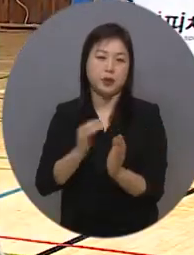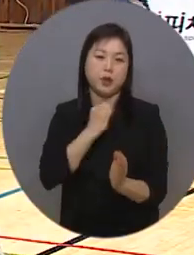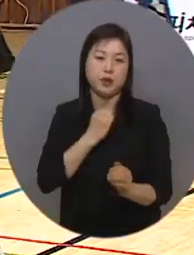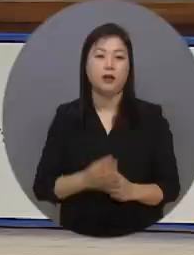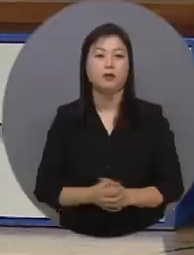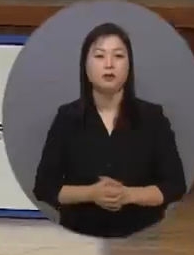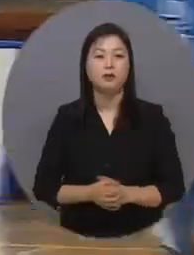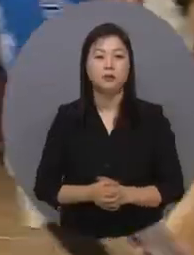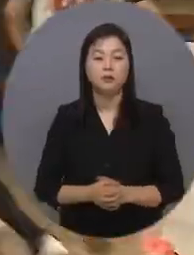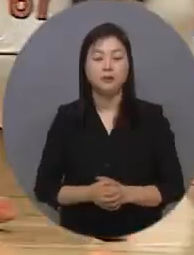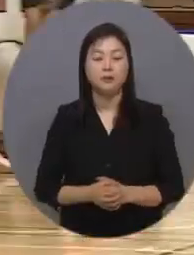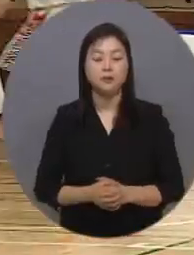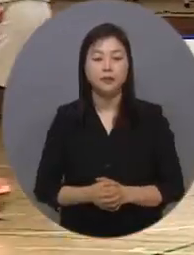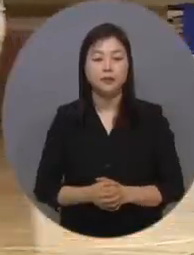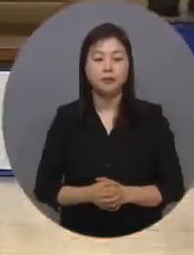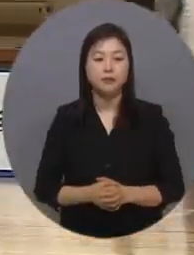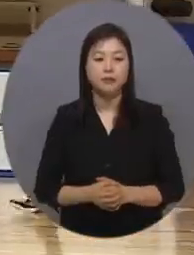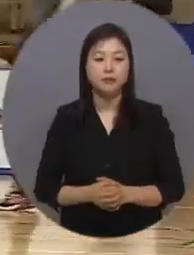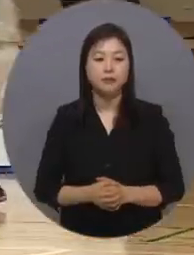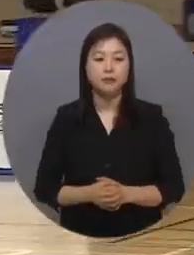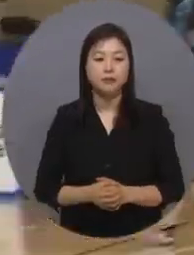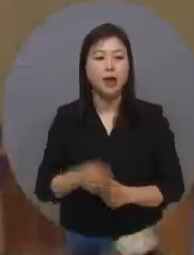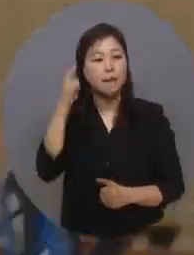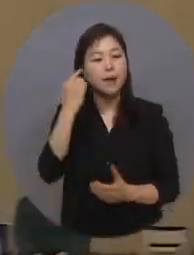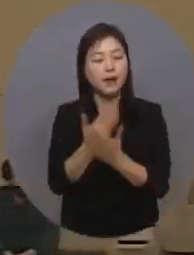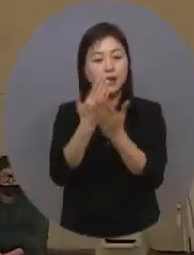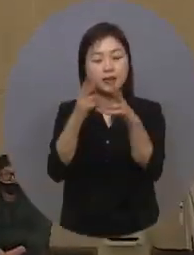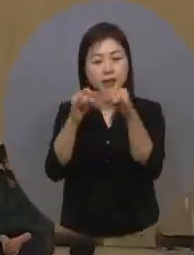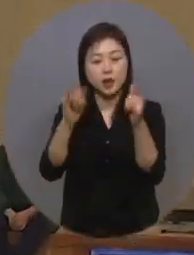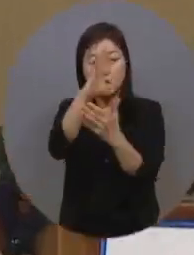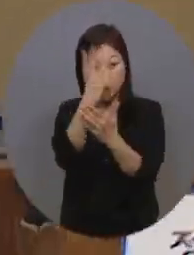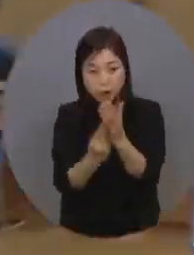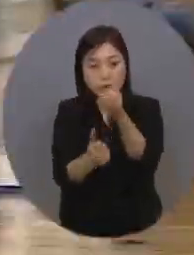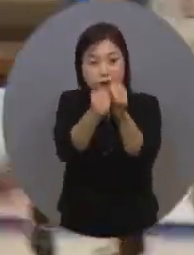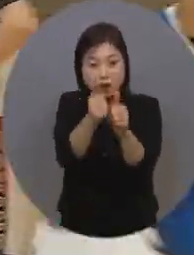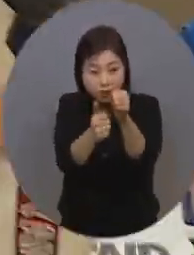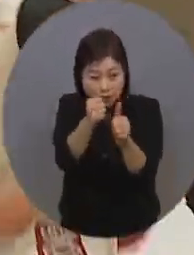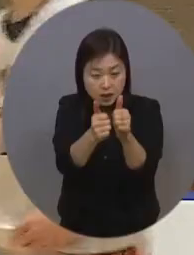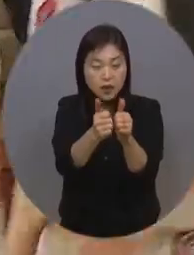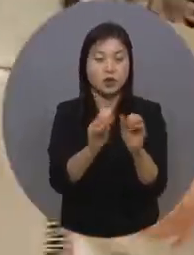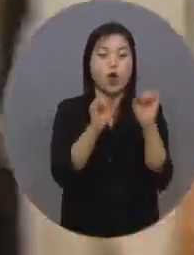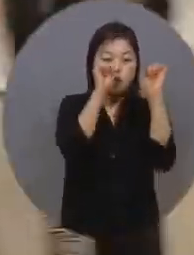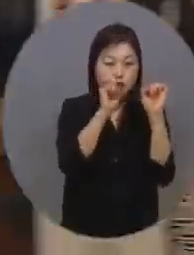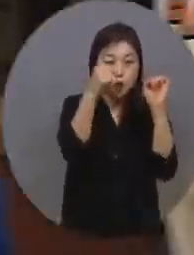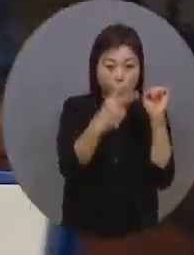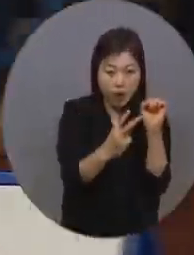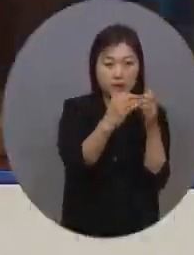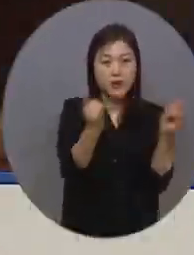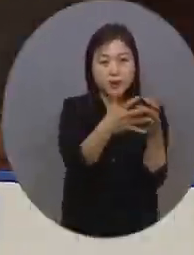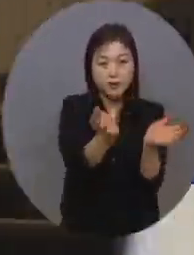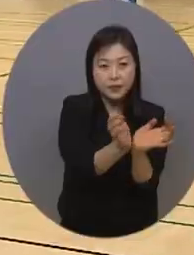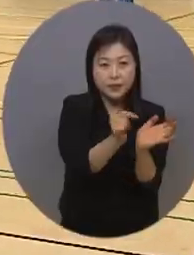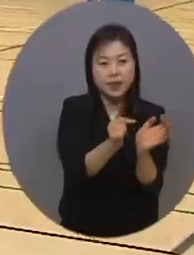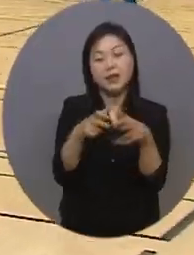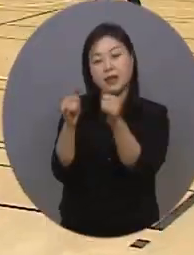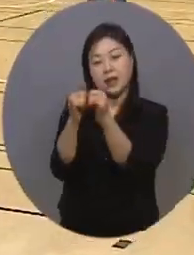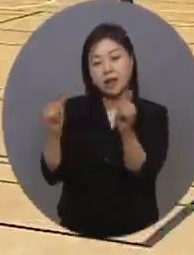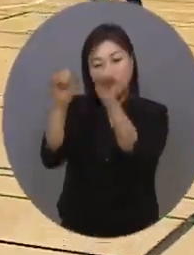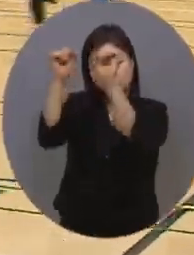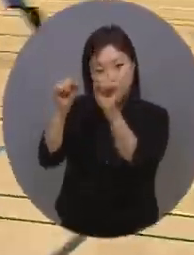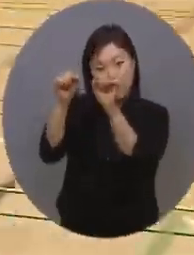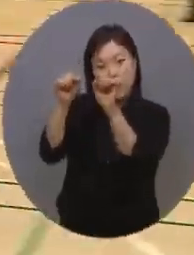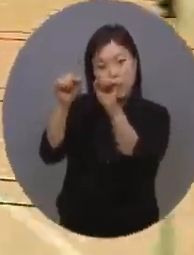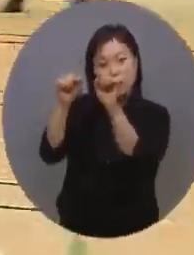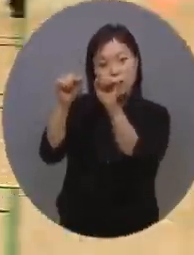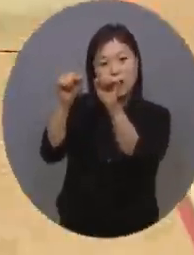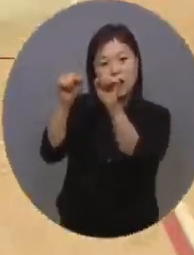좋겠거든요. 시작을 맞이한 발달장애인 농구리그 그리고 스포츠와 사람들. 장애인 스포츠를 향한 이들의